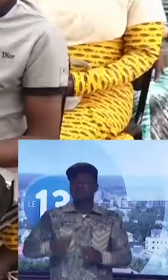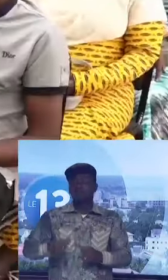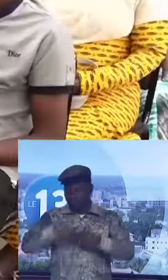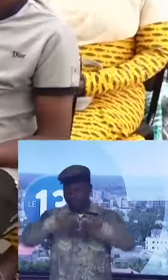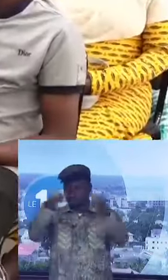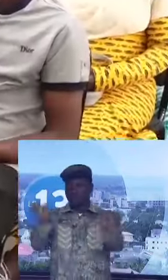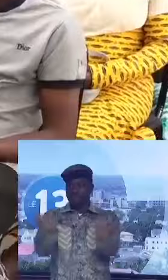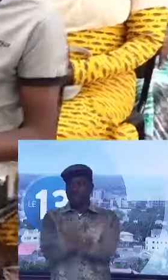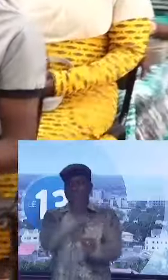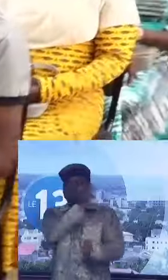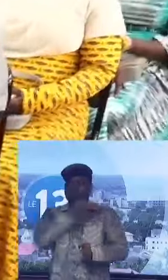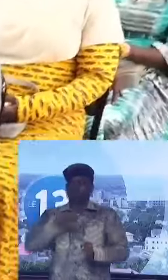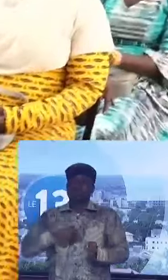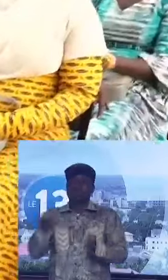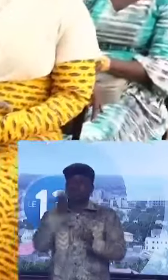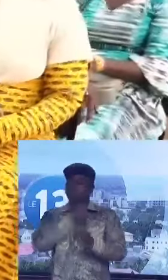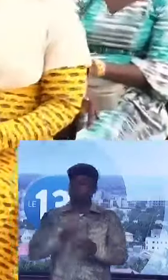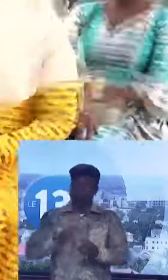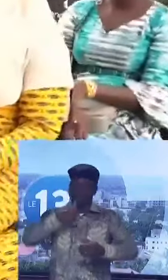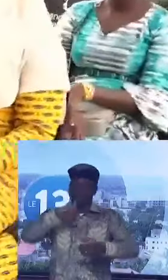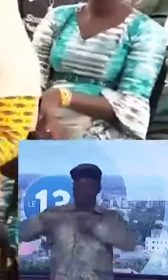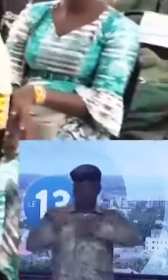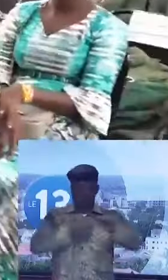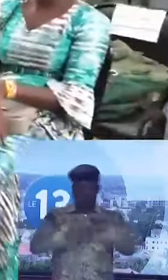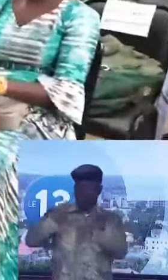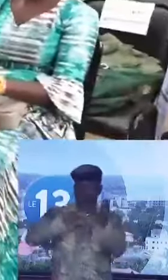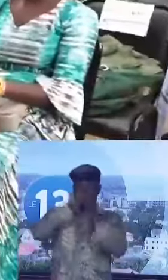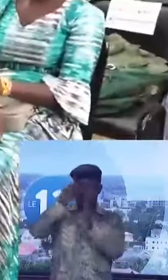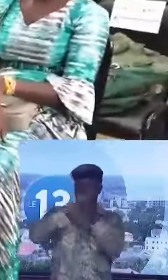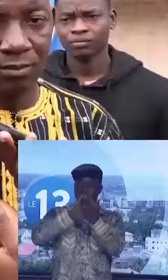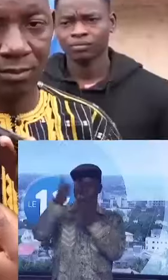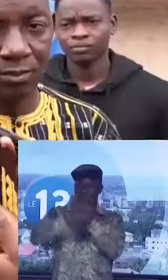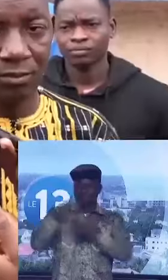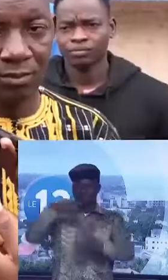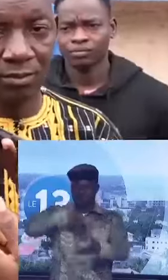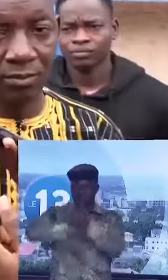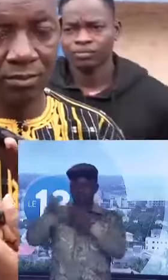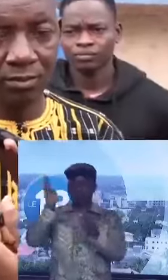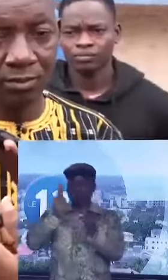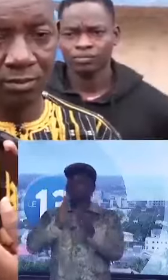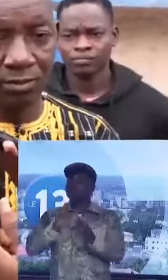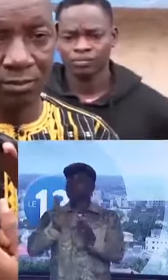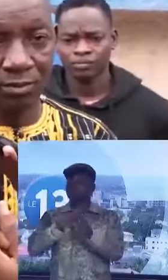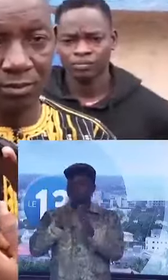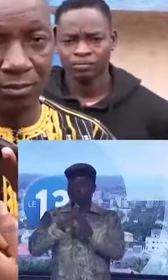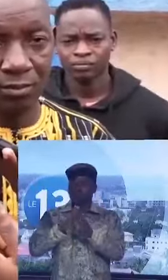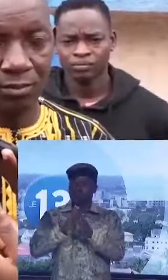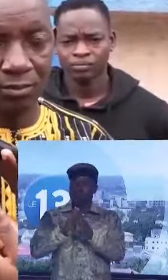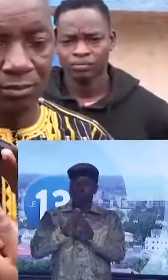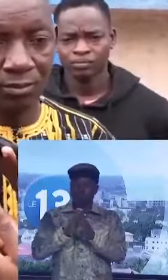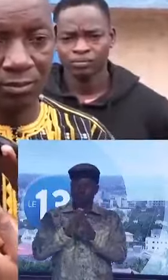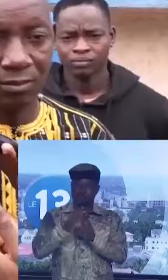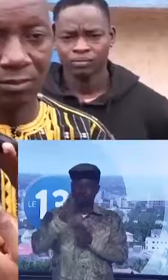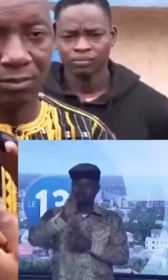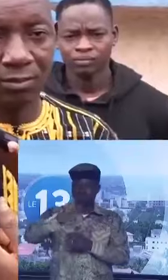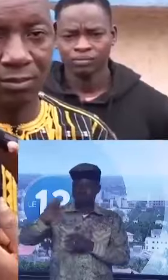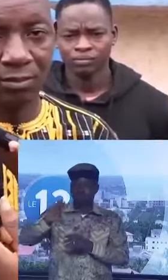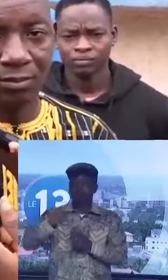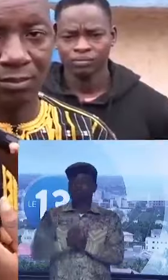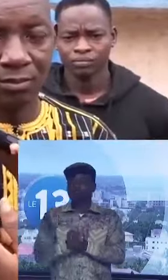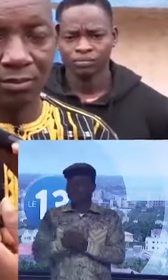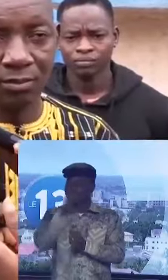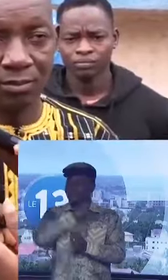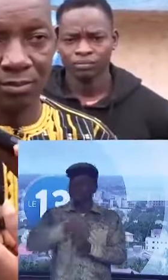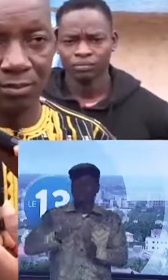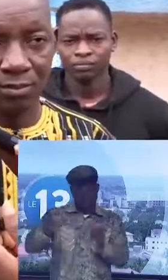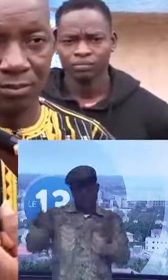en œuvre des actions et programmes de développement dans la commune de Bobo-Dioulasso. Ils sont déjà imprégnés des situations de la commune. Et